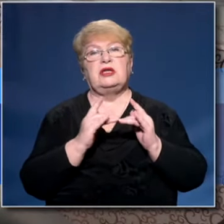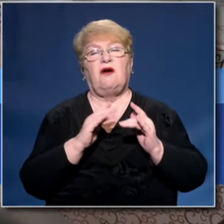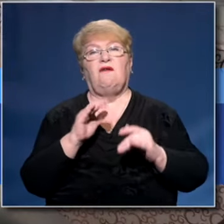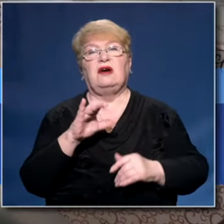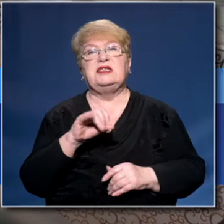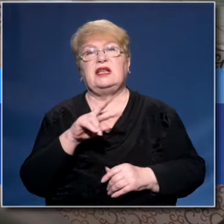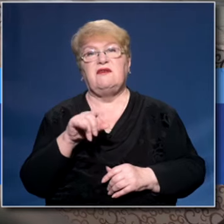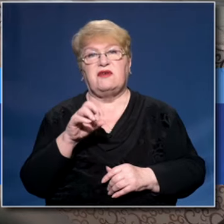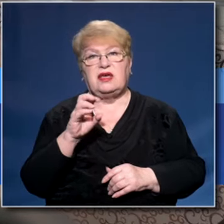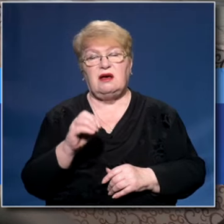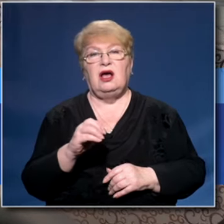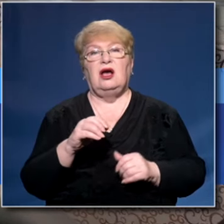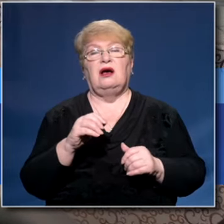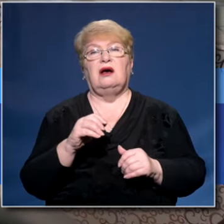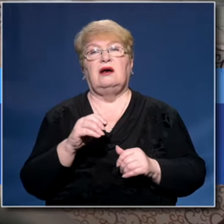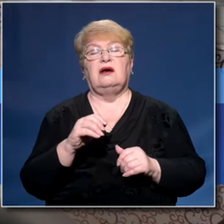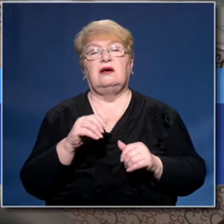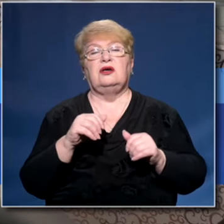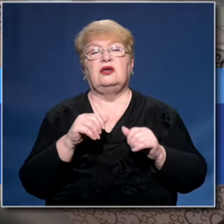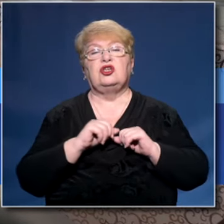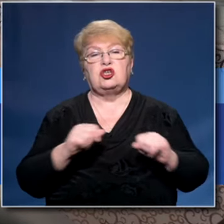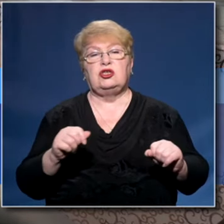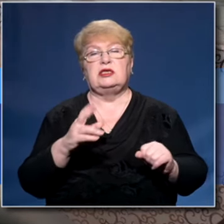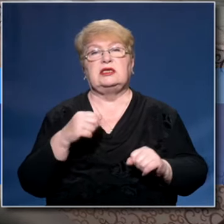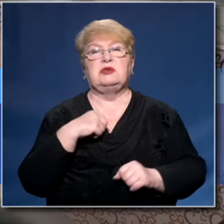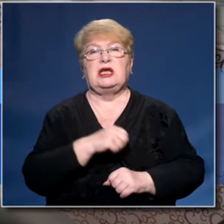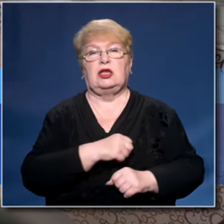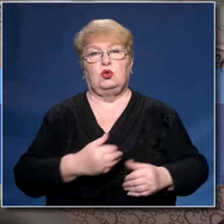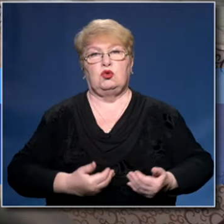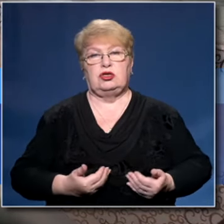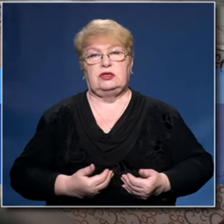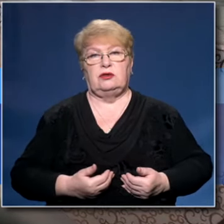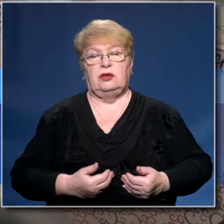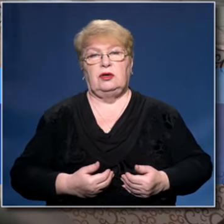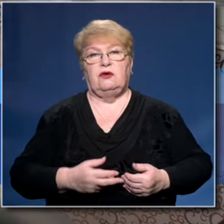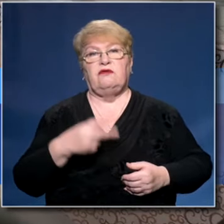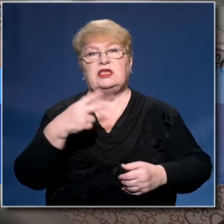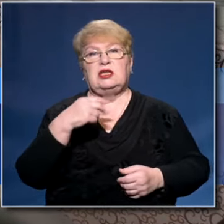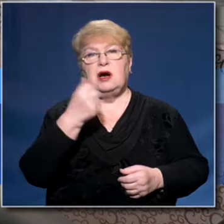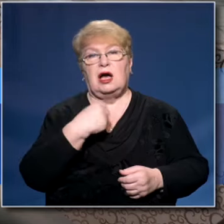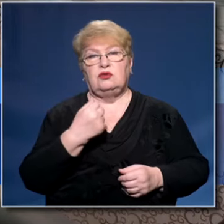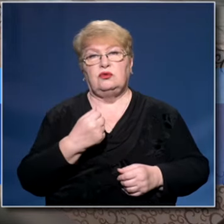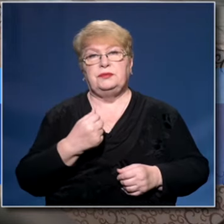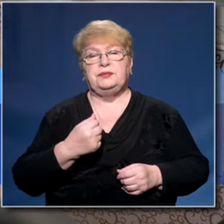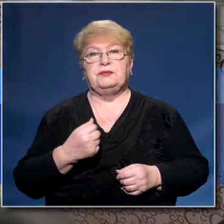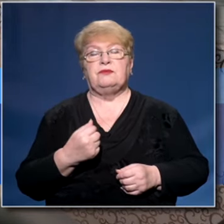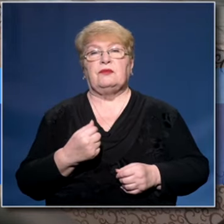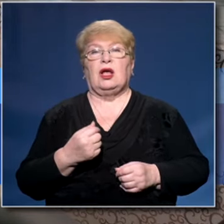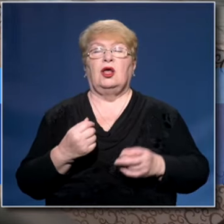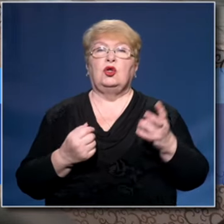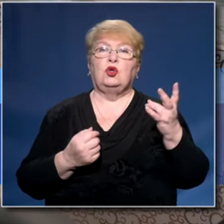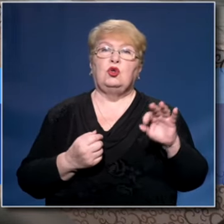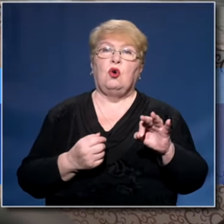интернате васильевки я решилась на самостоятельную жизнь втом году в этом же